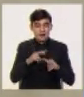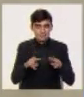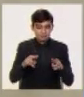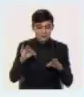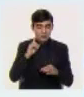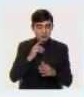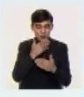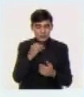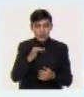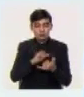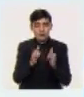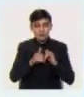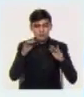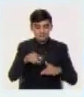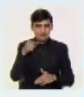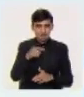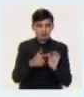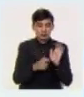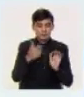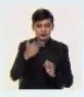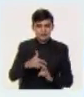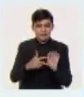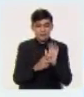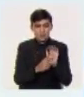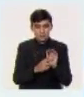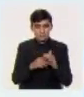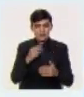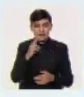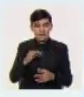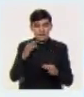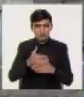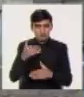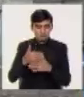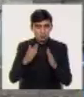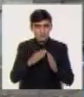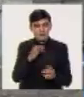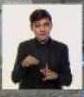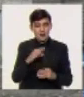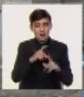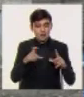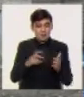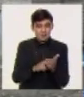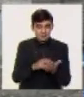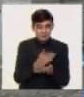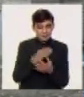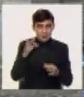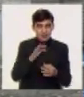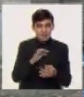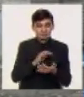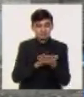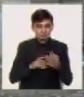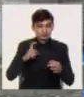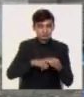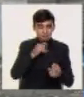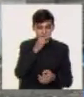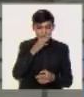существует. Всего в Усть-Каменогорске 1738 многоквартирных жилых домов. И люди опасаются, что если сроки регистрации не продлить,